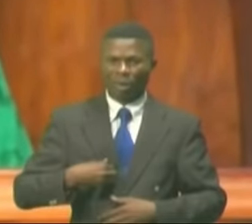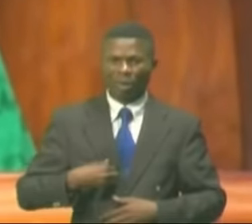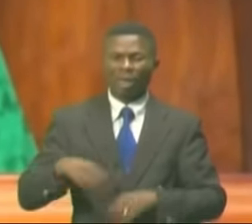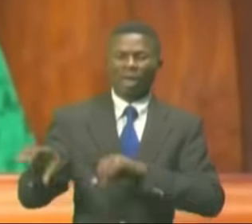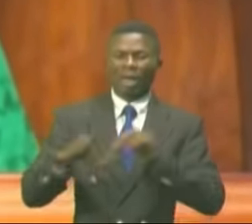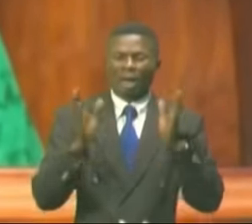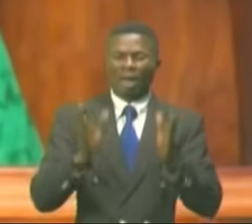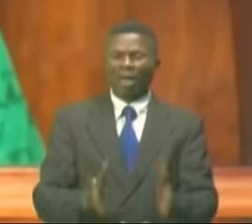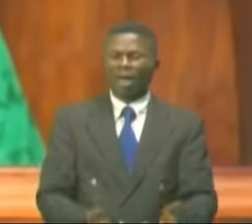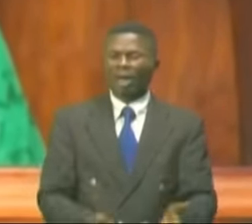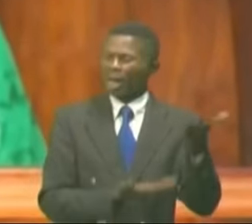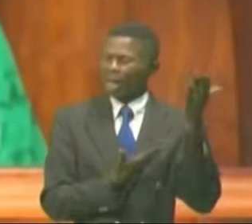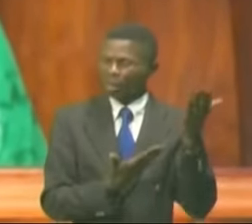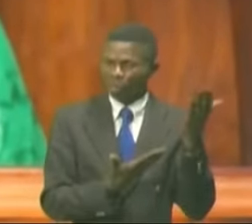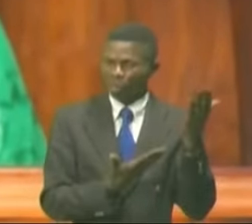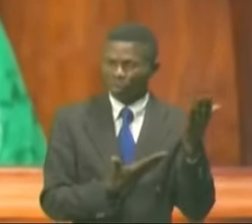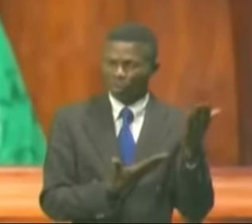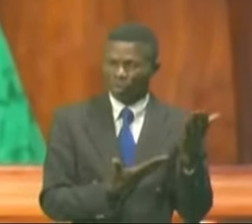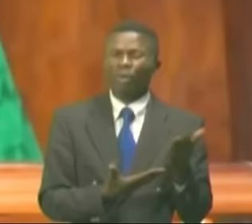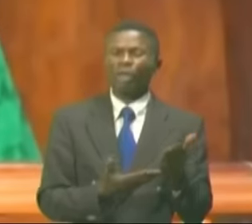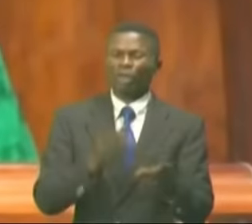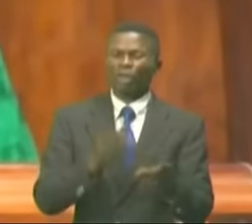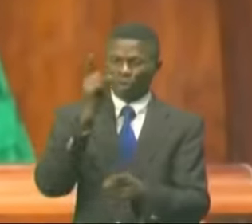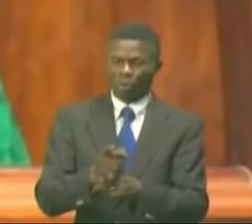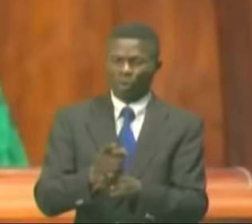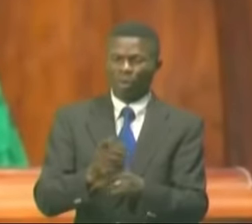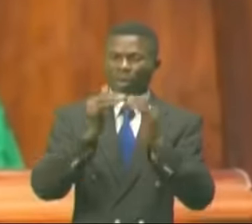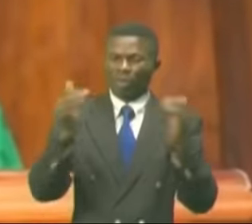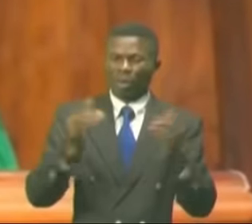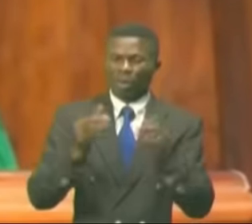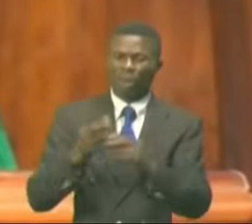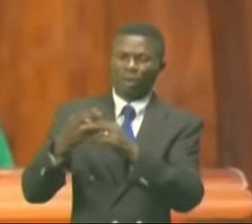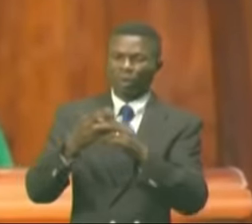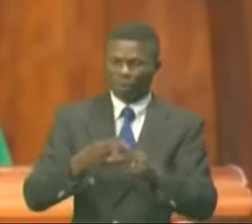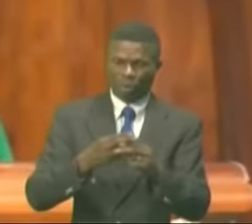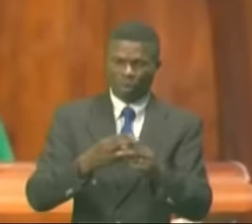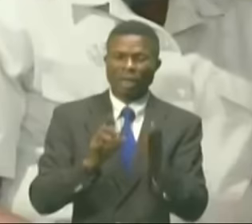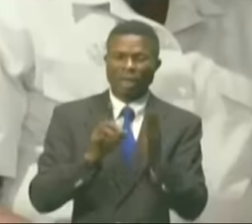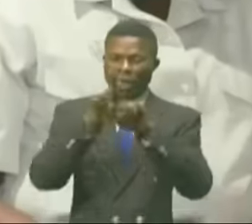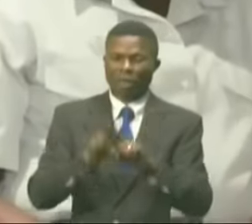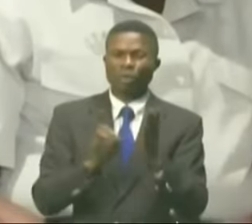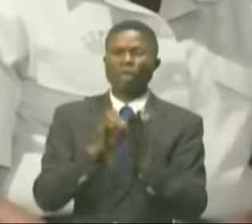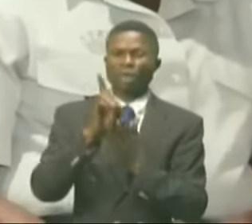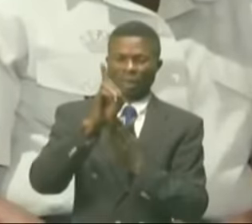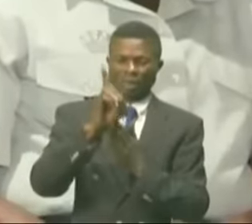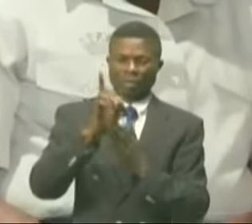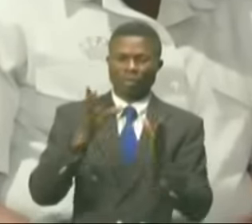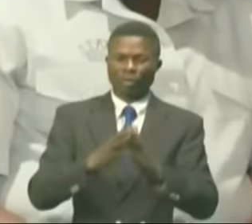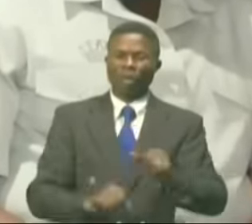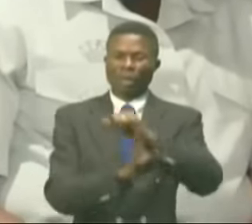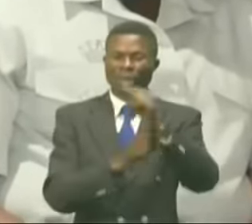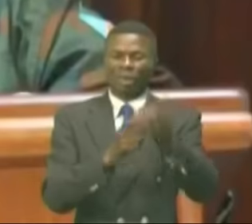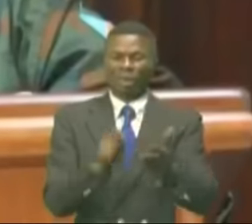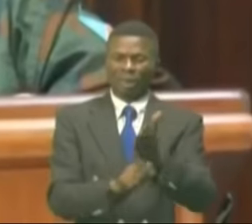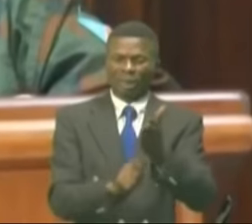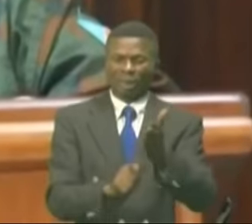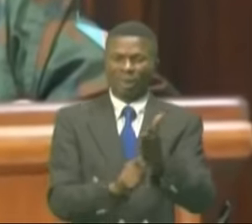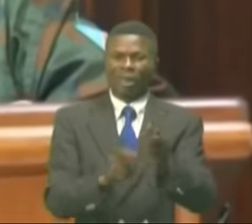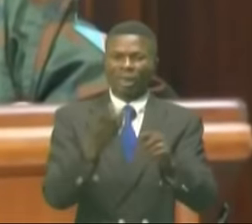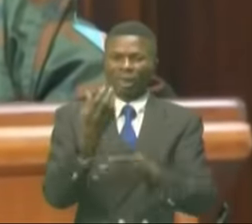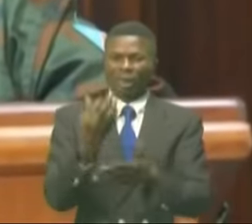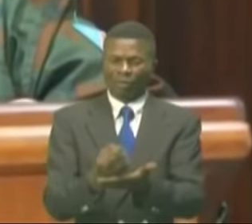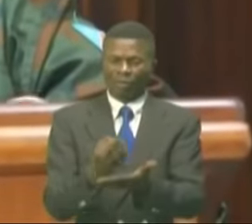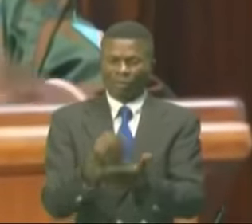actrices incontournables du triptyque paix, sécurité, développement. Avec l'appui technique et financier de